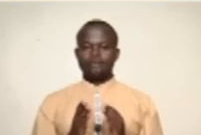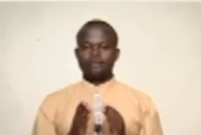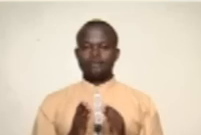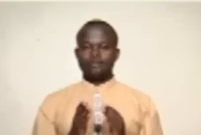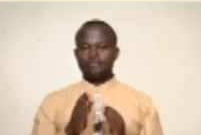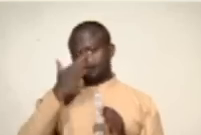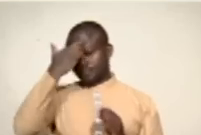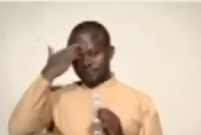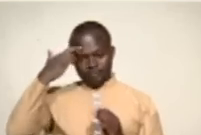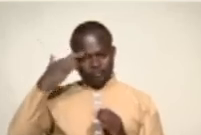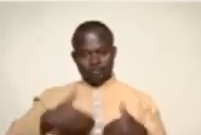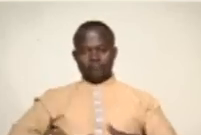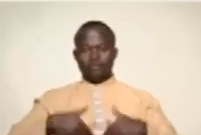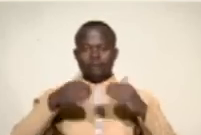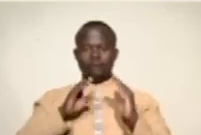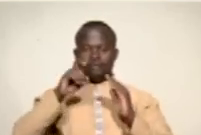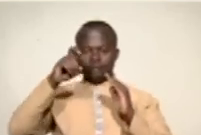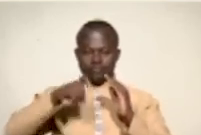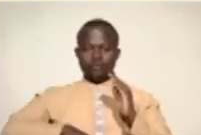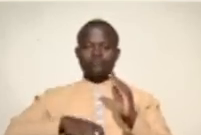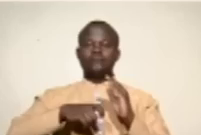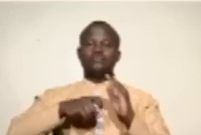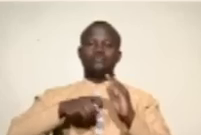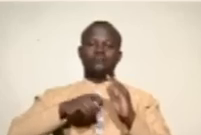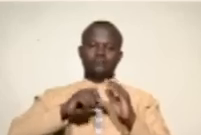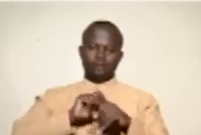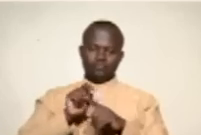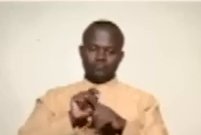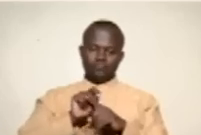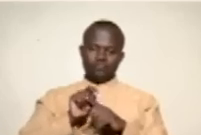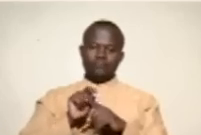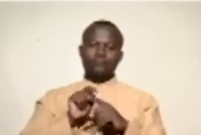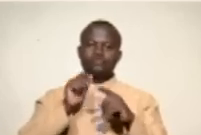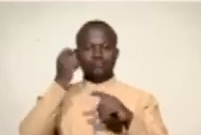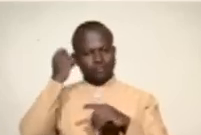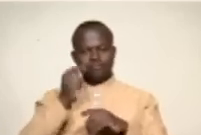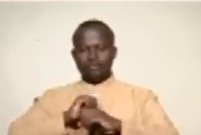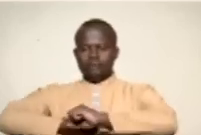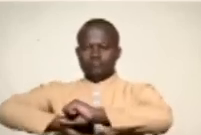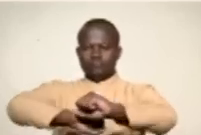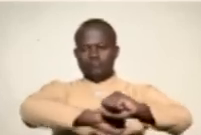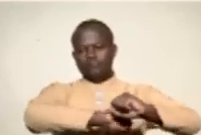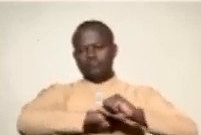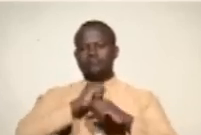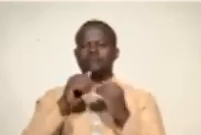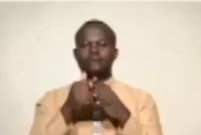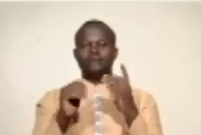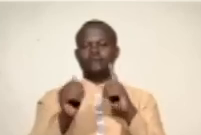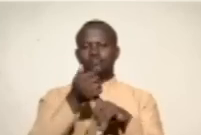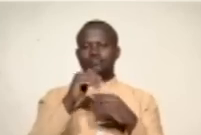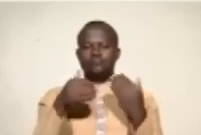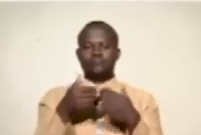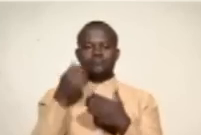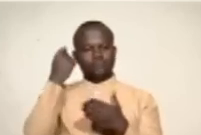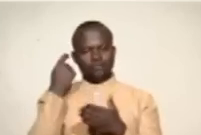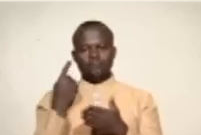Ni yo mpamvu ngira ngo rero tugomba kurwana imbere mu gusigasira ibyo tumaze kugeraho. Ni wari ngo kuri mesi mu gihugu